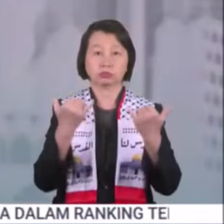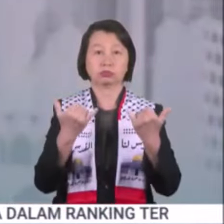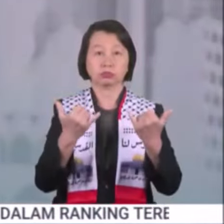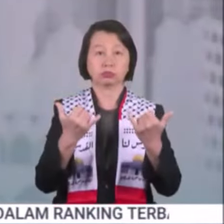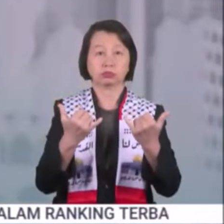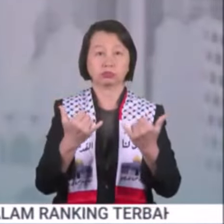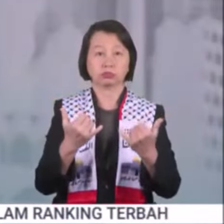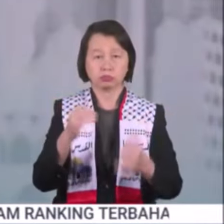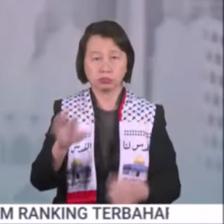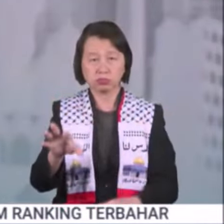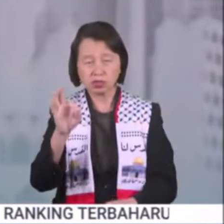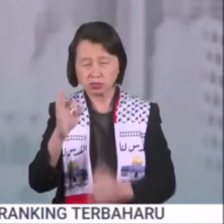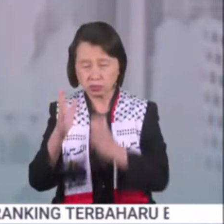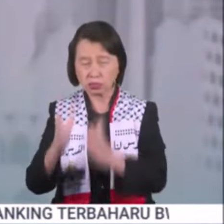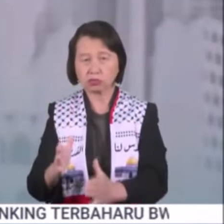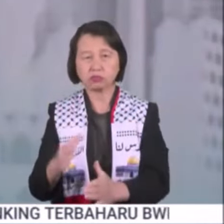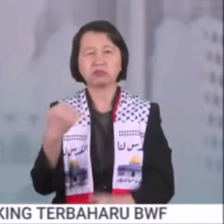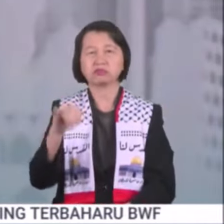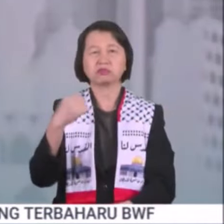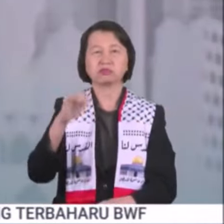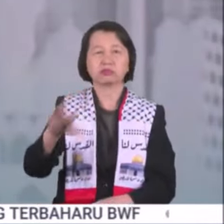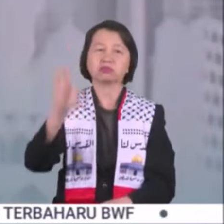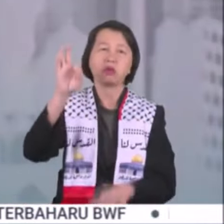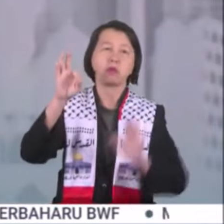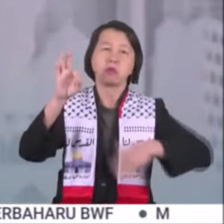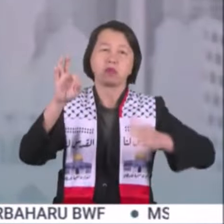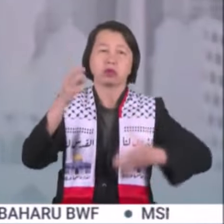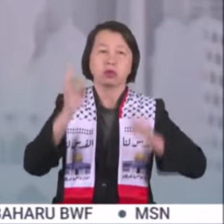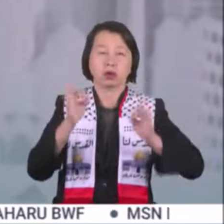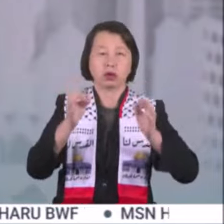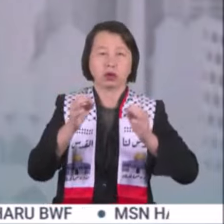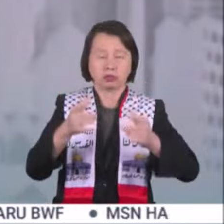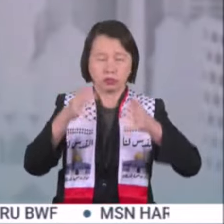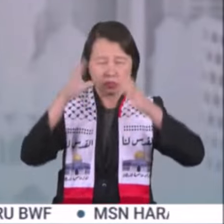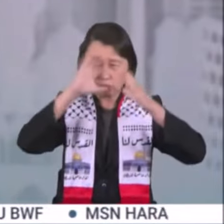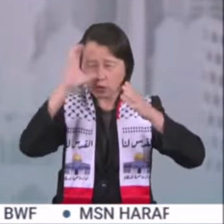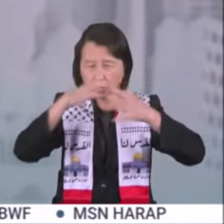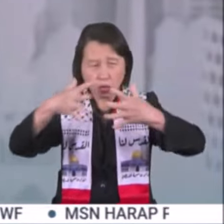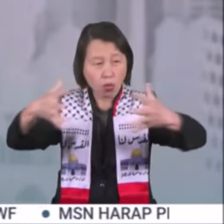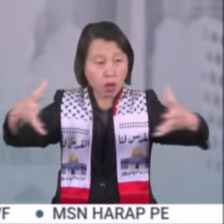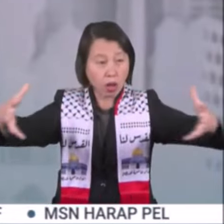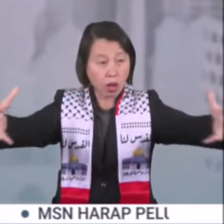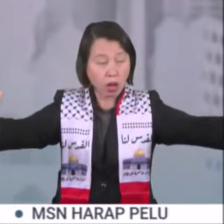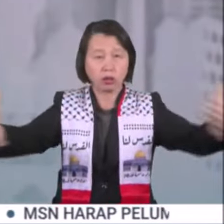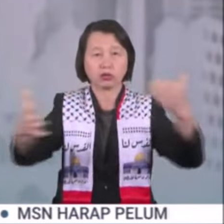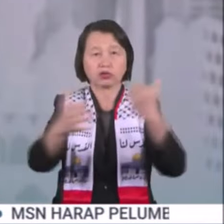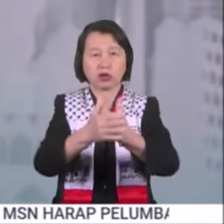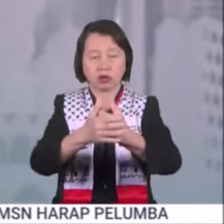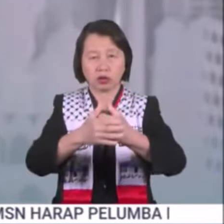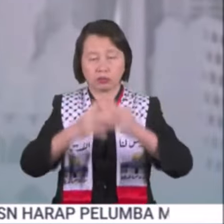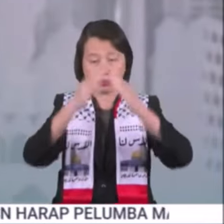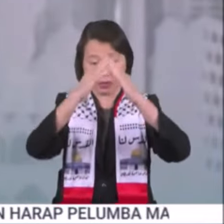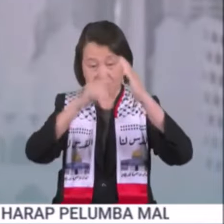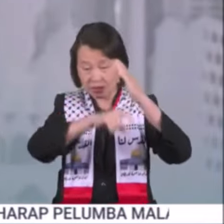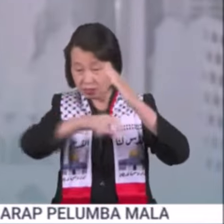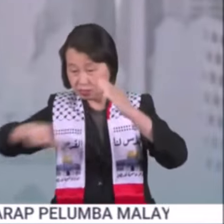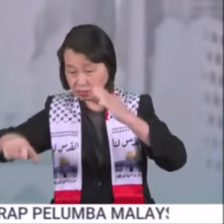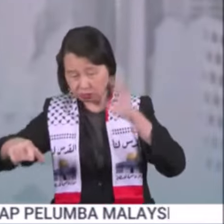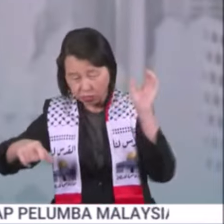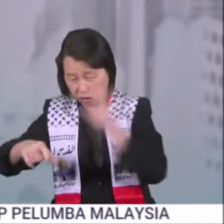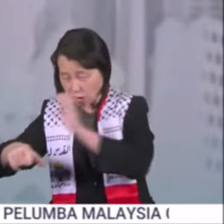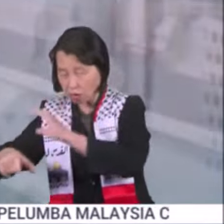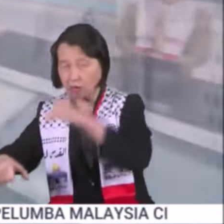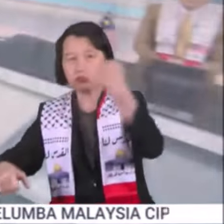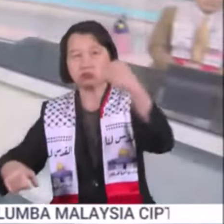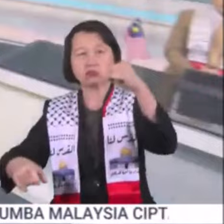Setakat ini, misi menemukan mangsa masih negatif walaupun pencarian diperluas hingga kawasan kaki 5 Jalan Masjid India. Perinciannya